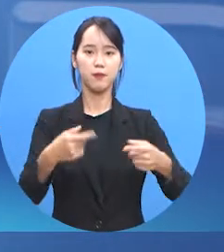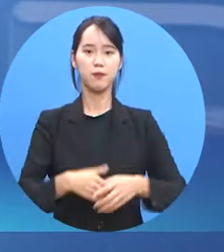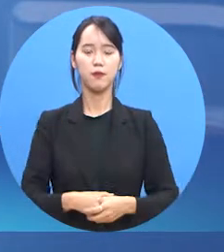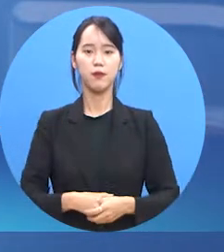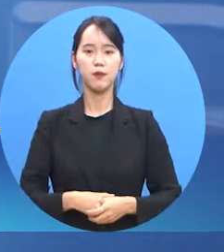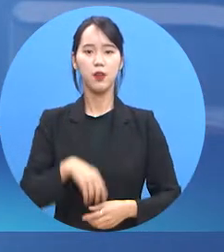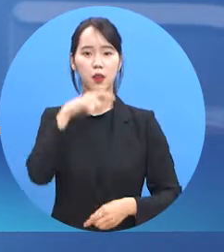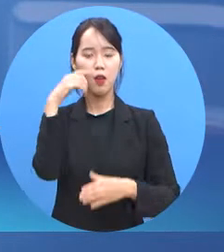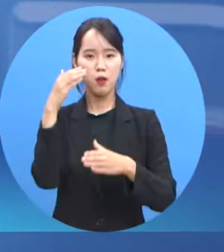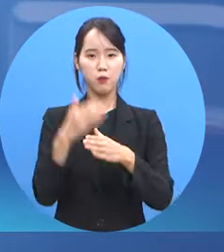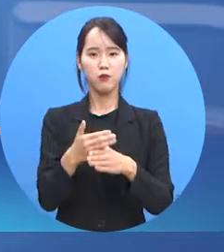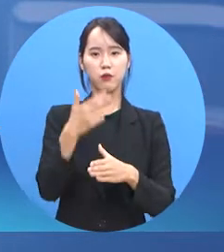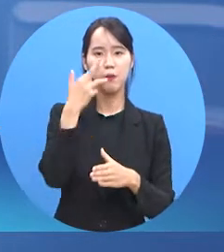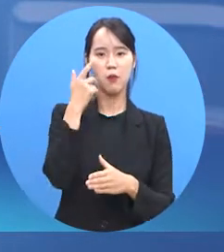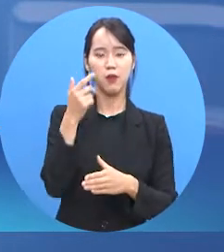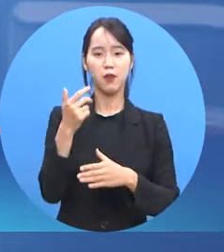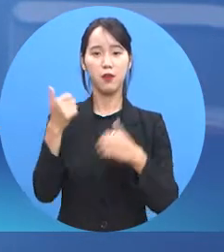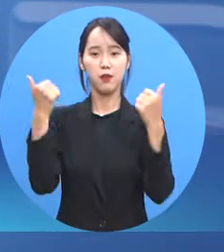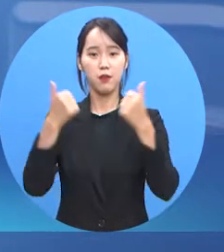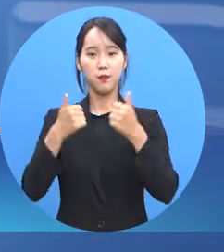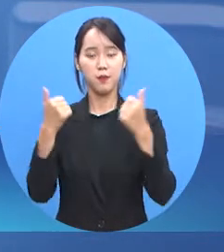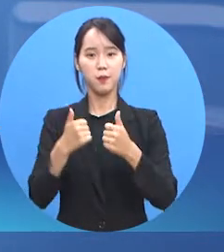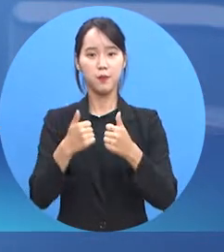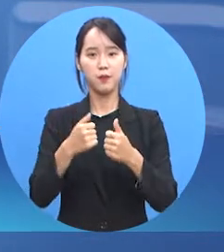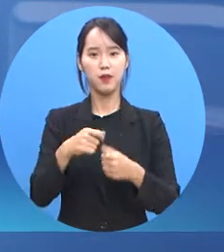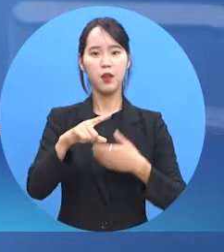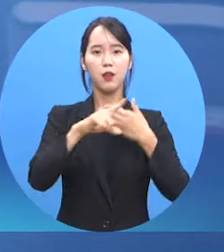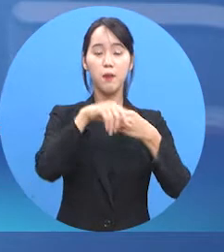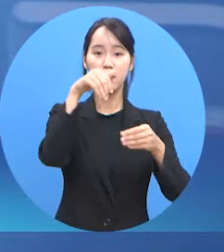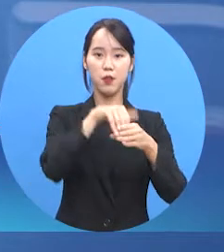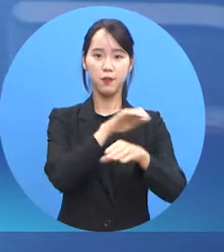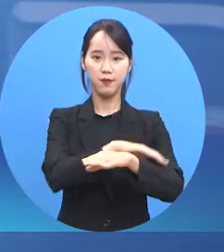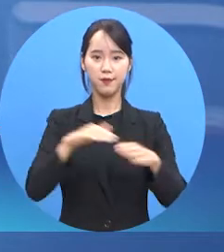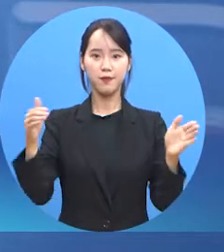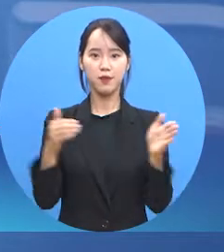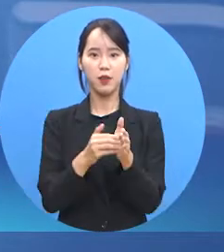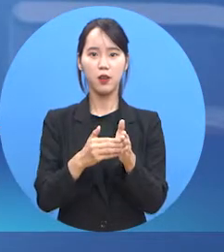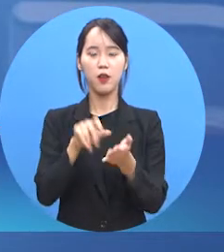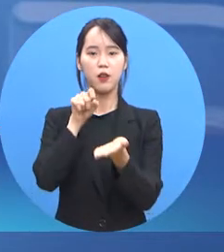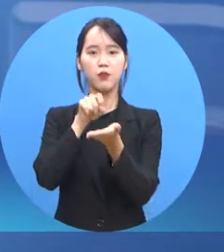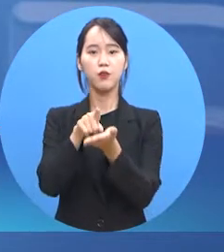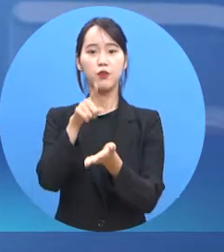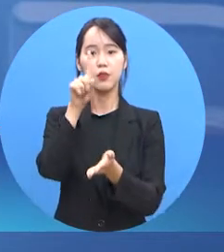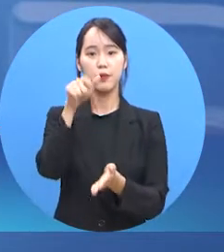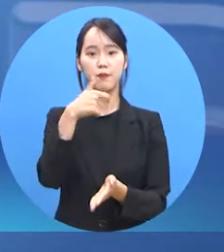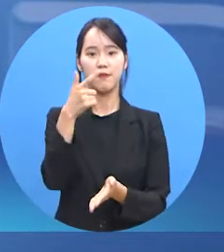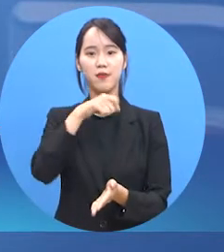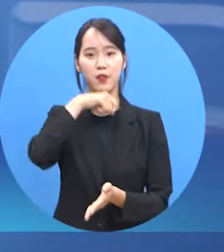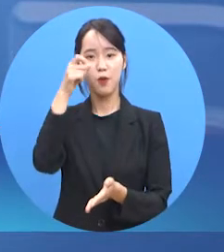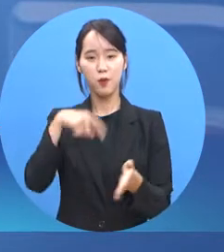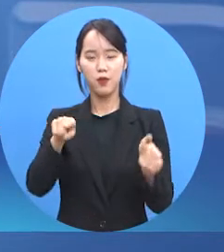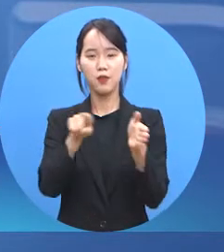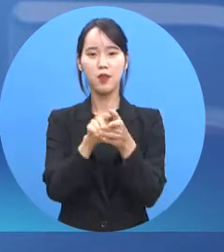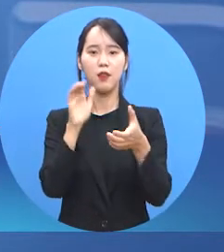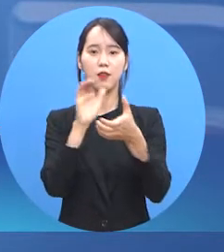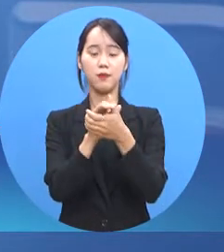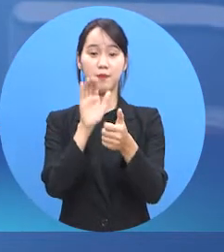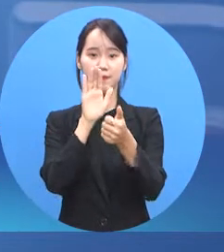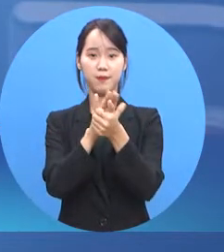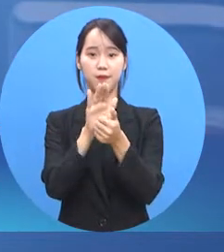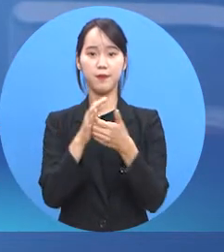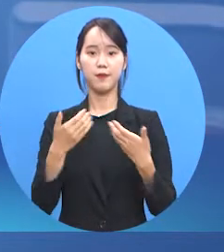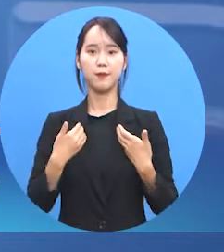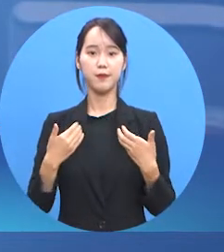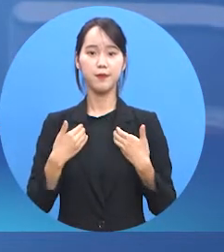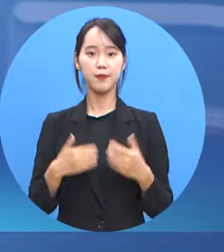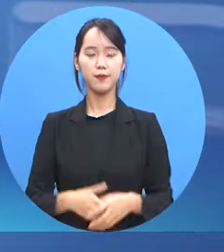치르는데요. 북미 정상회담과 지방선거도 끝난 만큼 16강 진출이라는 목표를 이룰 수 있도록 한마음으로 된 응원이